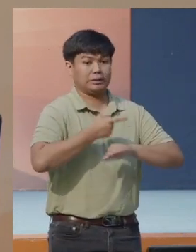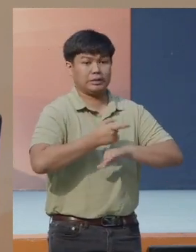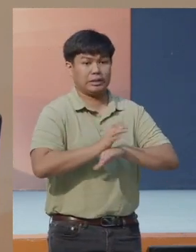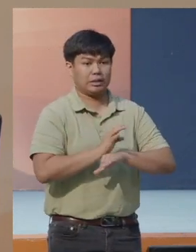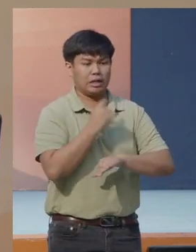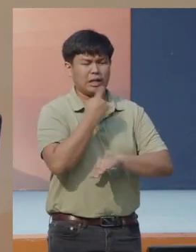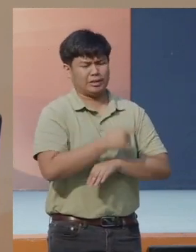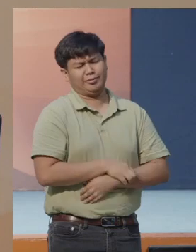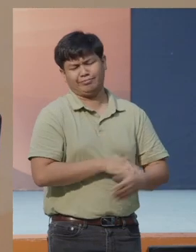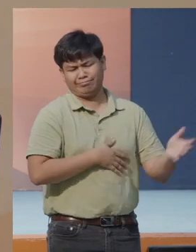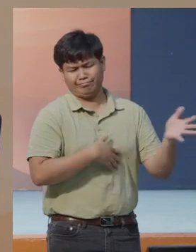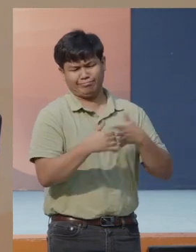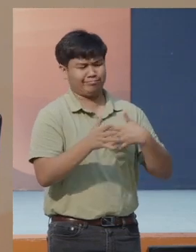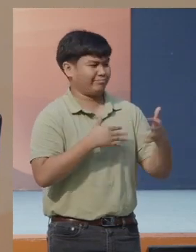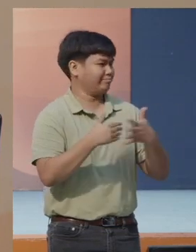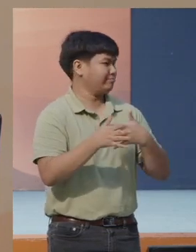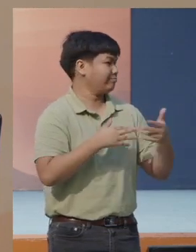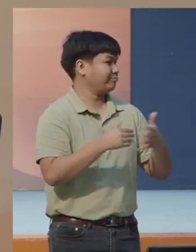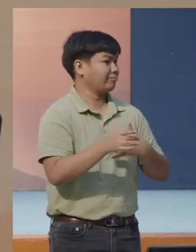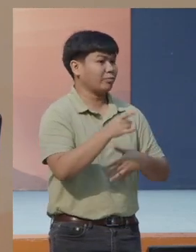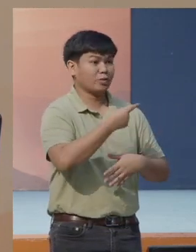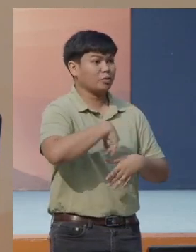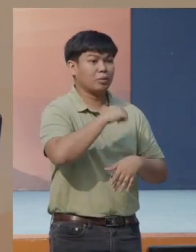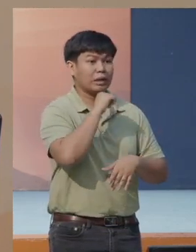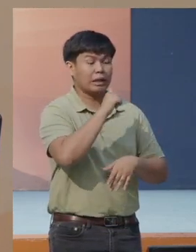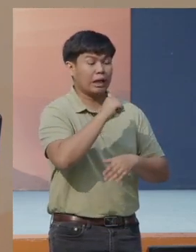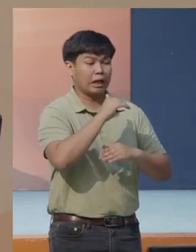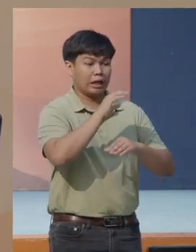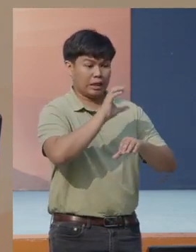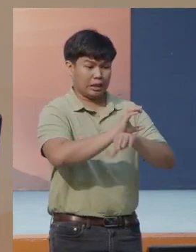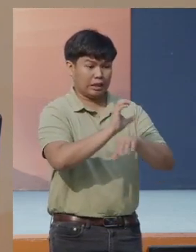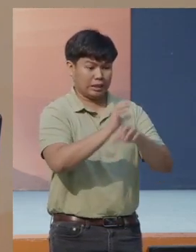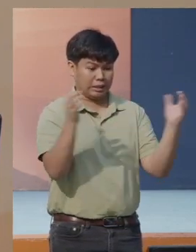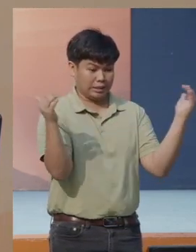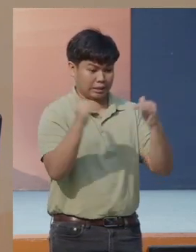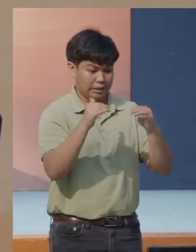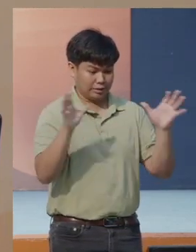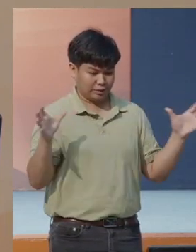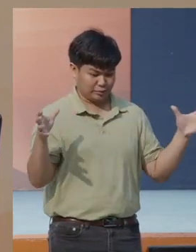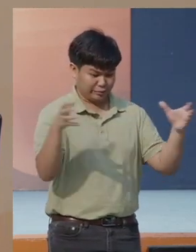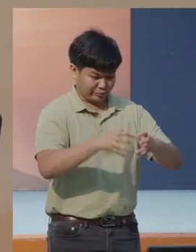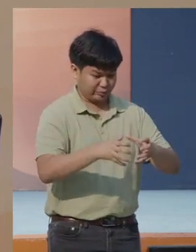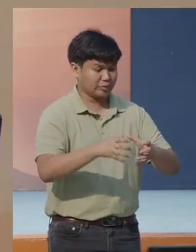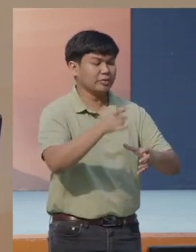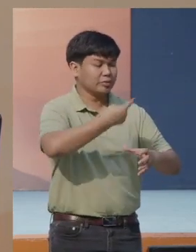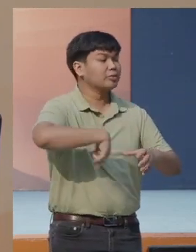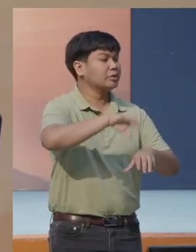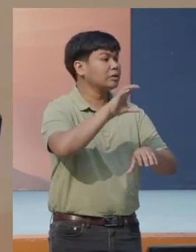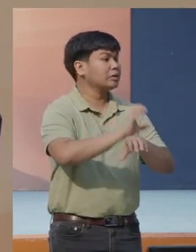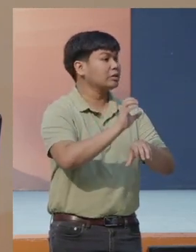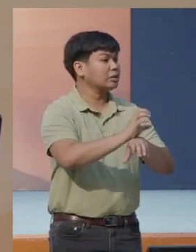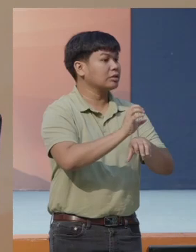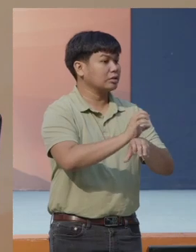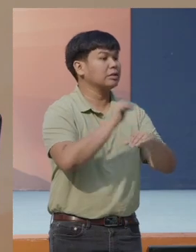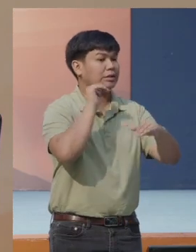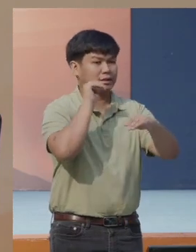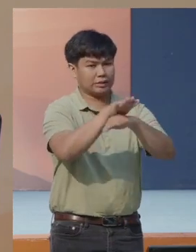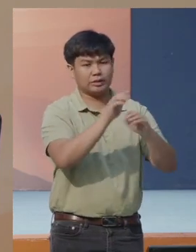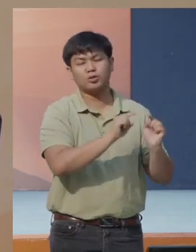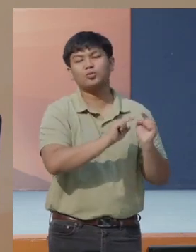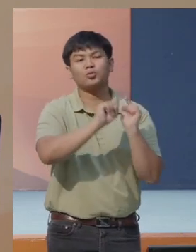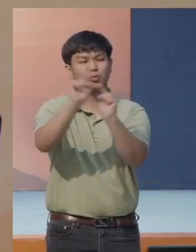us not just be the church gathered, let us be the church sent.